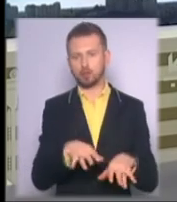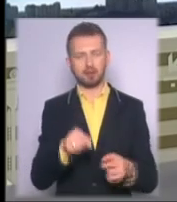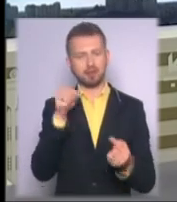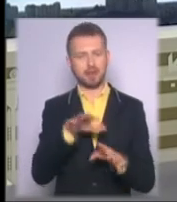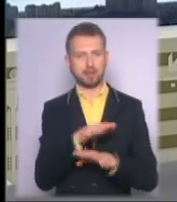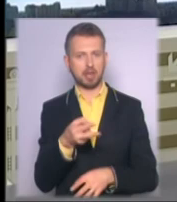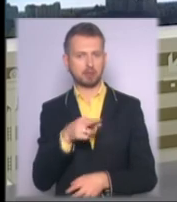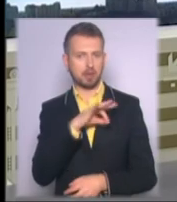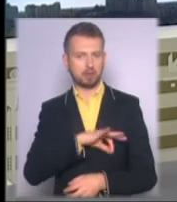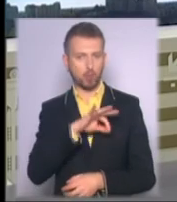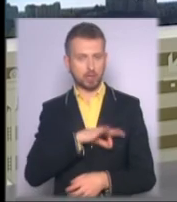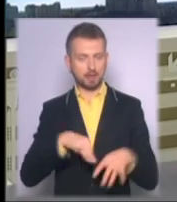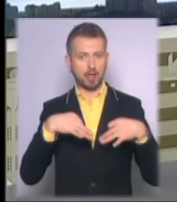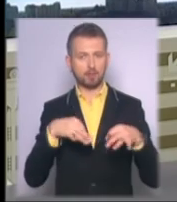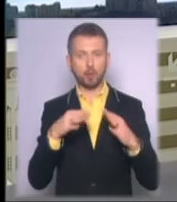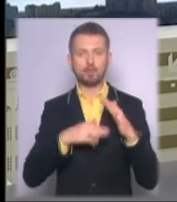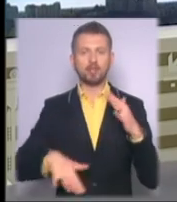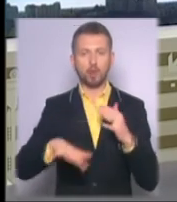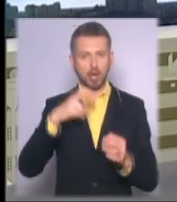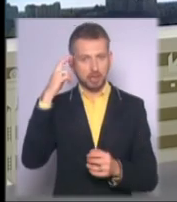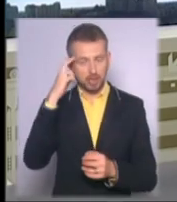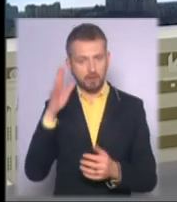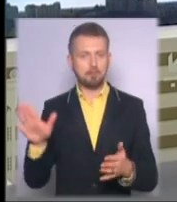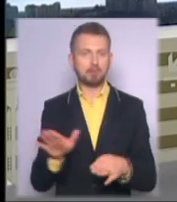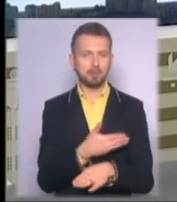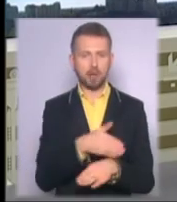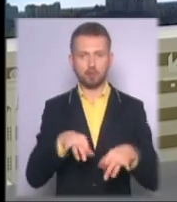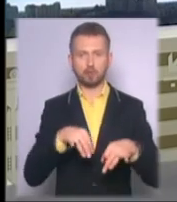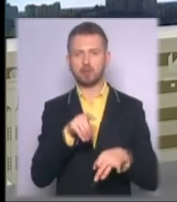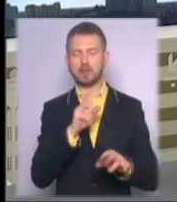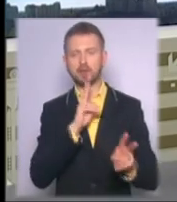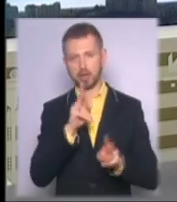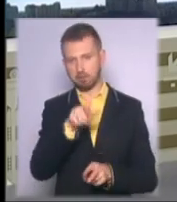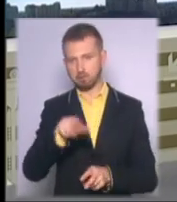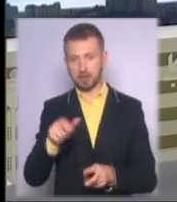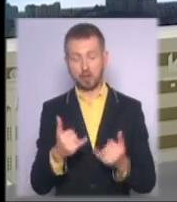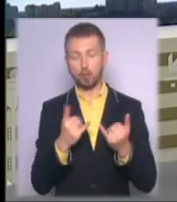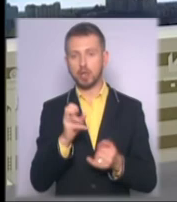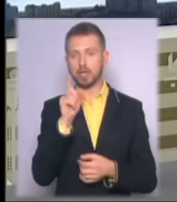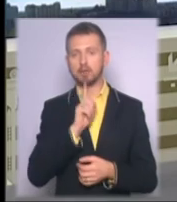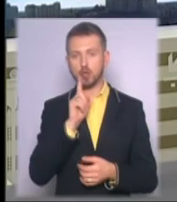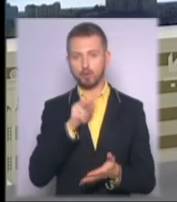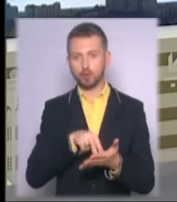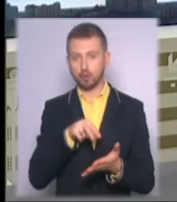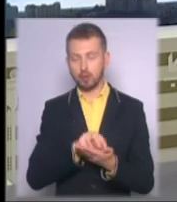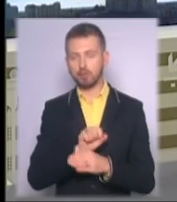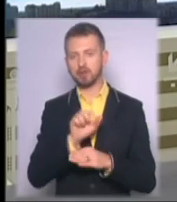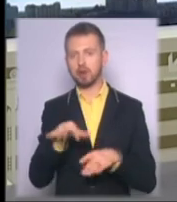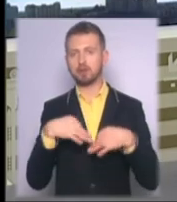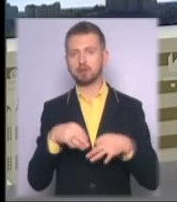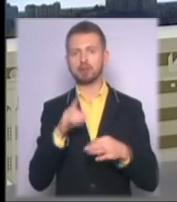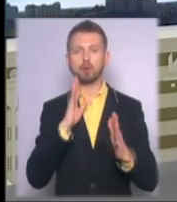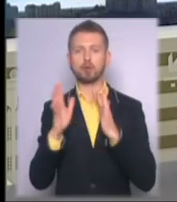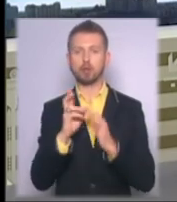до експлуатації авто у дворах столиці. Прибирають автомобілі за скаргами містян. Сьогодні на тимчасову стоянку відправили автівки з